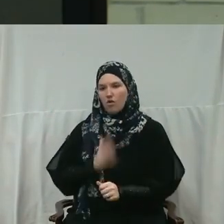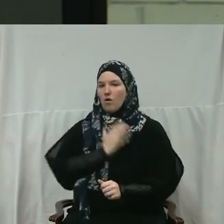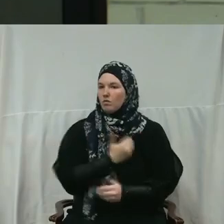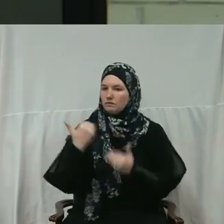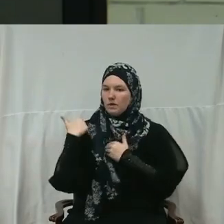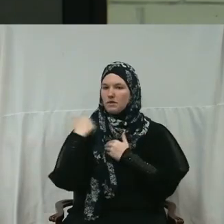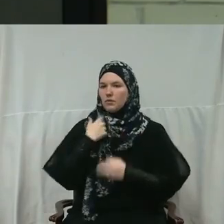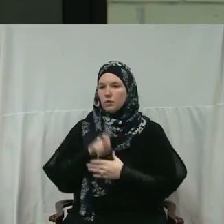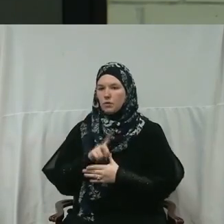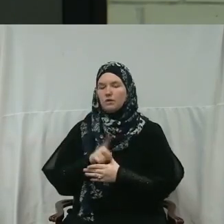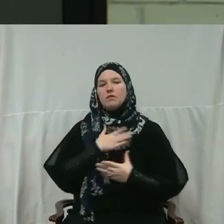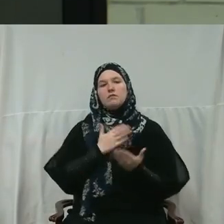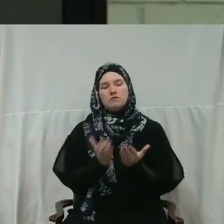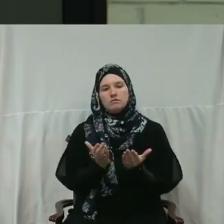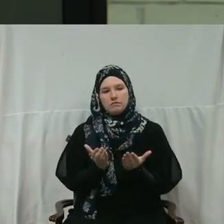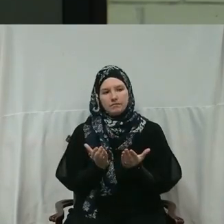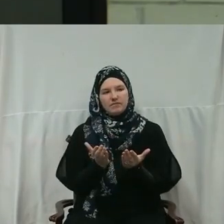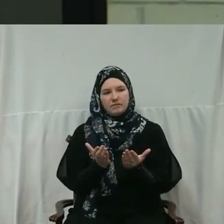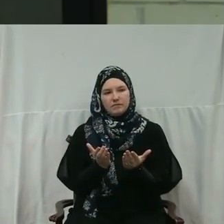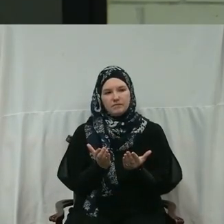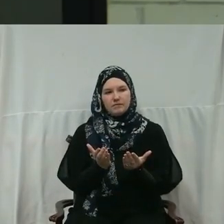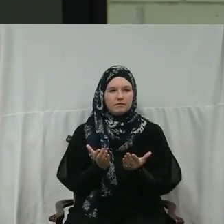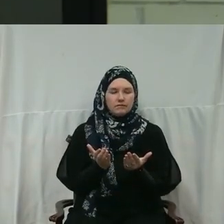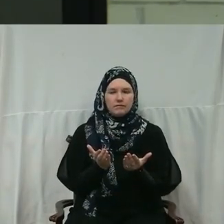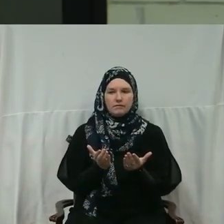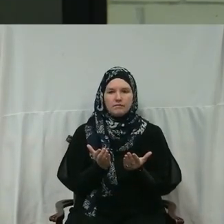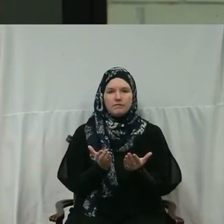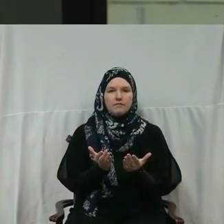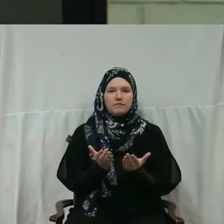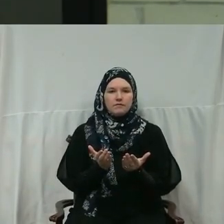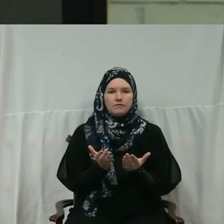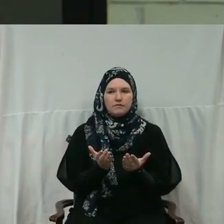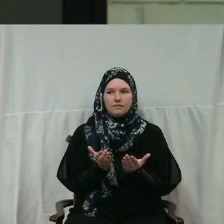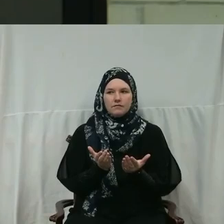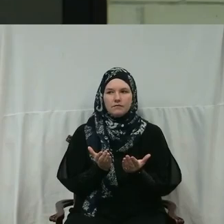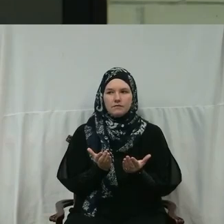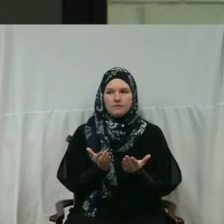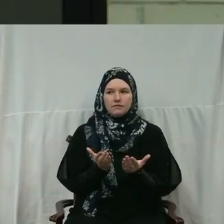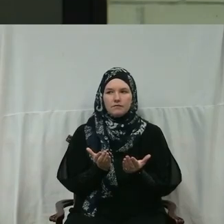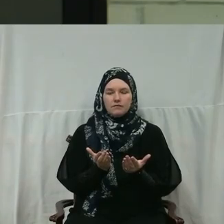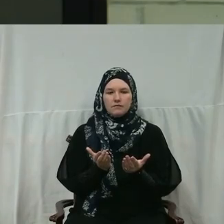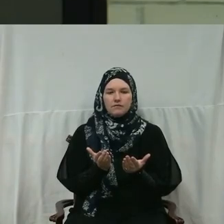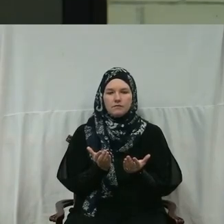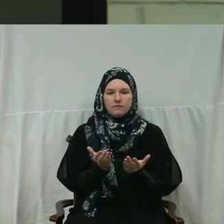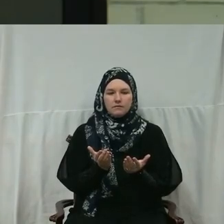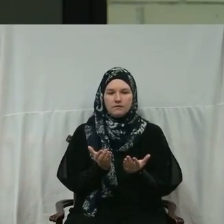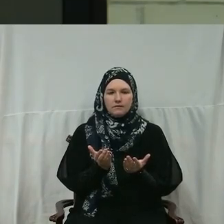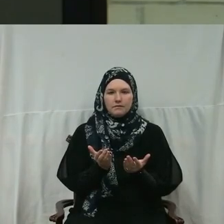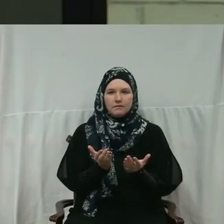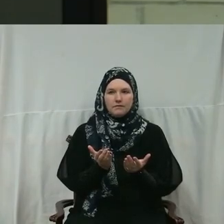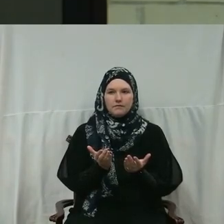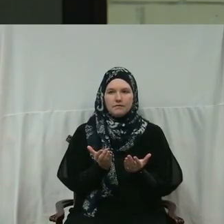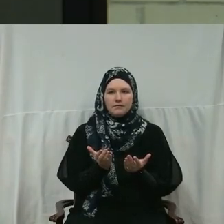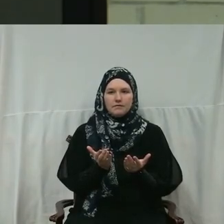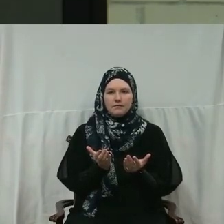responsibilities. اللهم اهدنا فيمن هديت وعافنا فيمن عافيت وتولنا فيمن توليت وقنا واصرف عنا شر